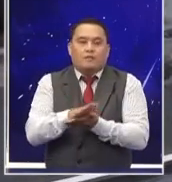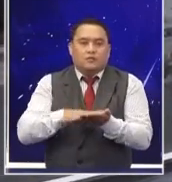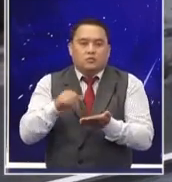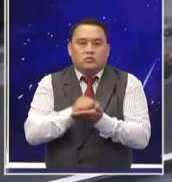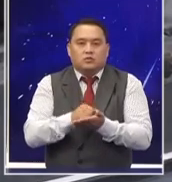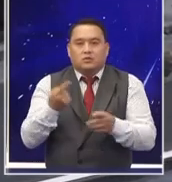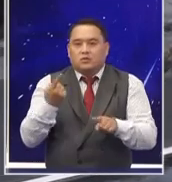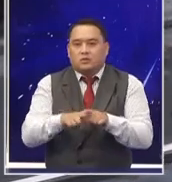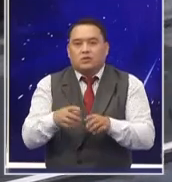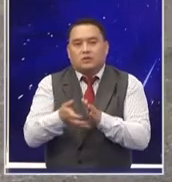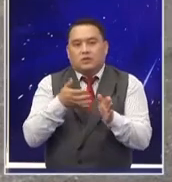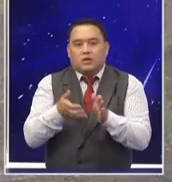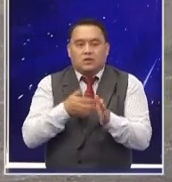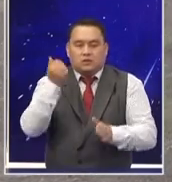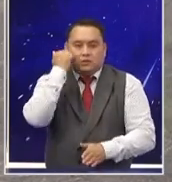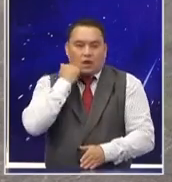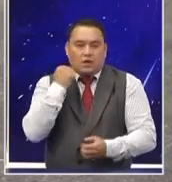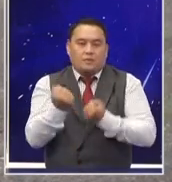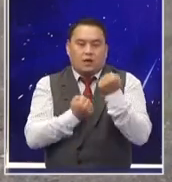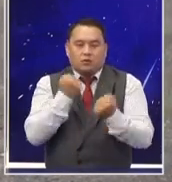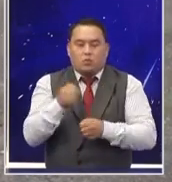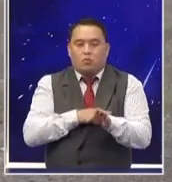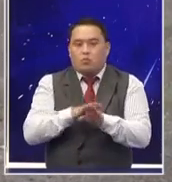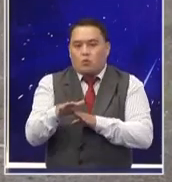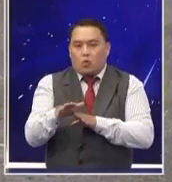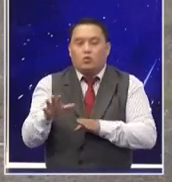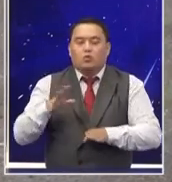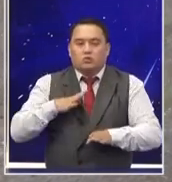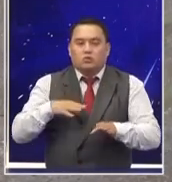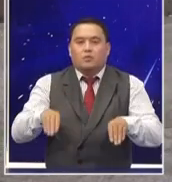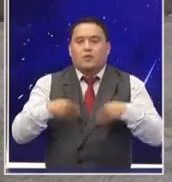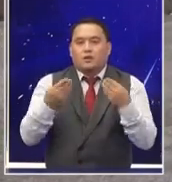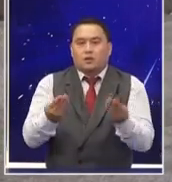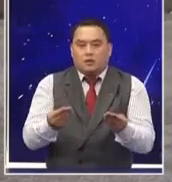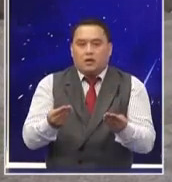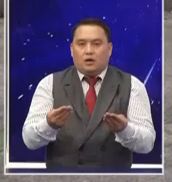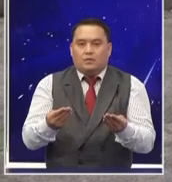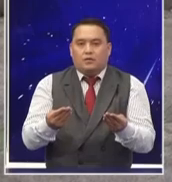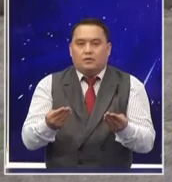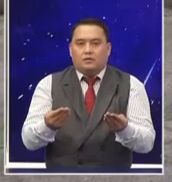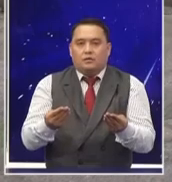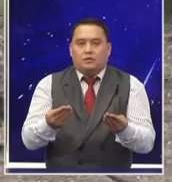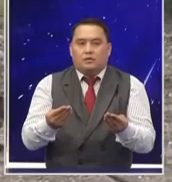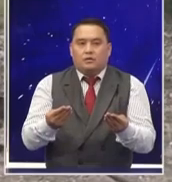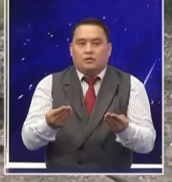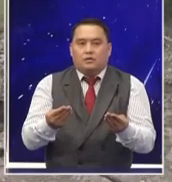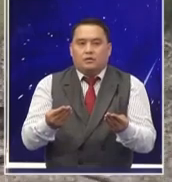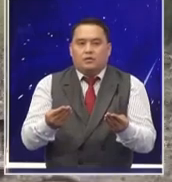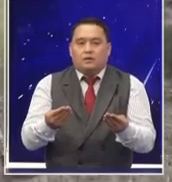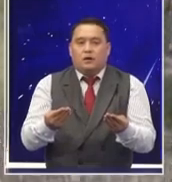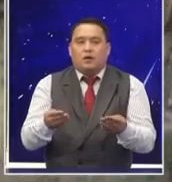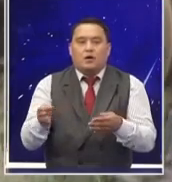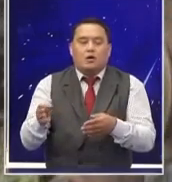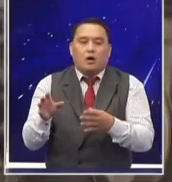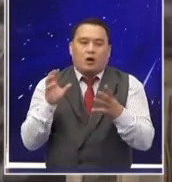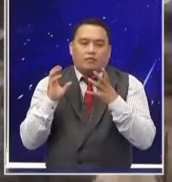құрылғылар жеткіліксіз. Мына тұрған ескі көліктер толықтай бөлшектеніп өңдеуге өтуге дайын. Алдағы уақытта жүк машиналарының қаңқалары алынып,